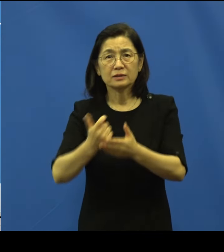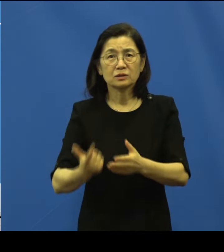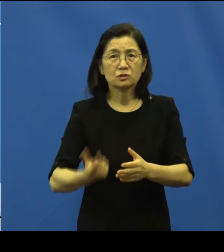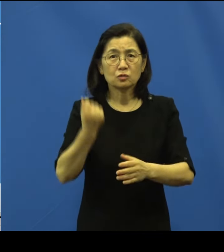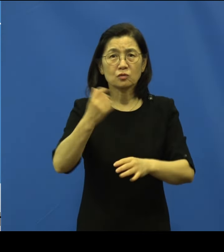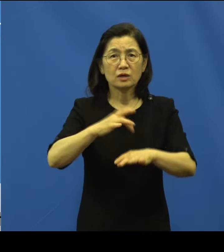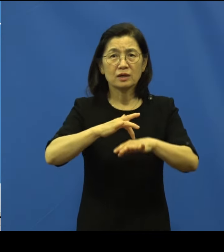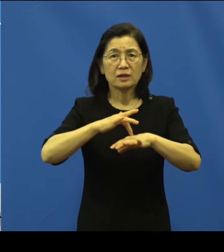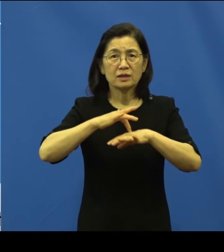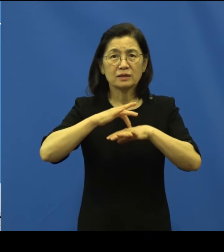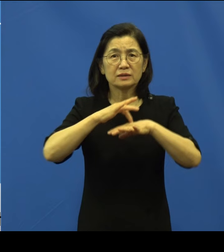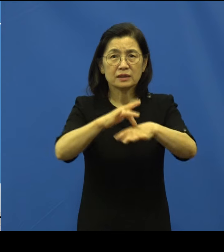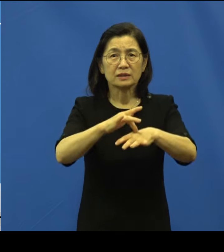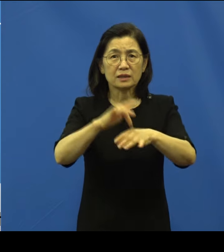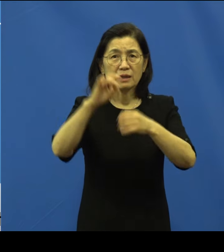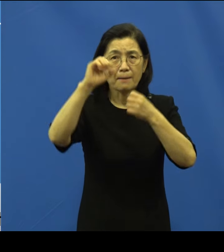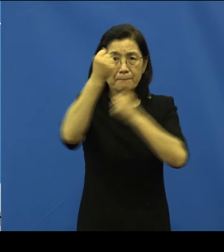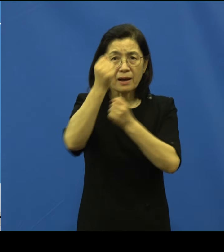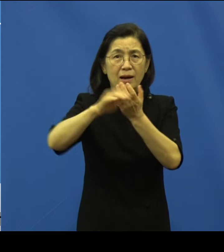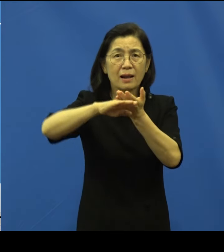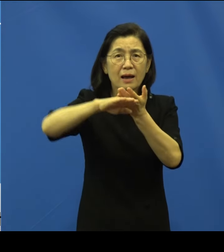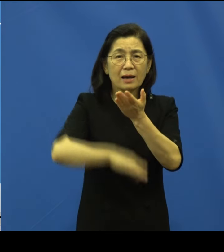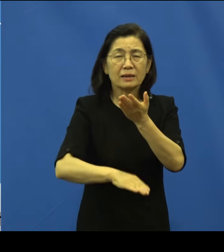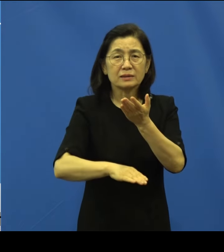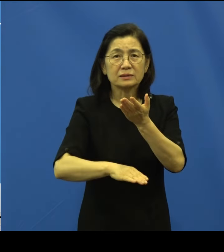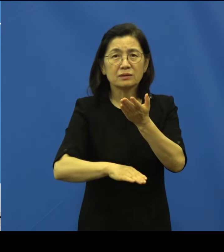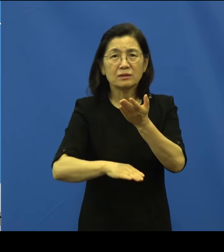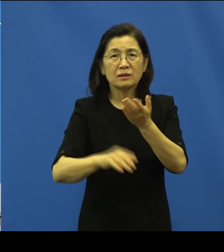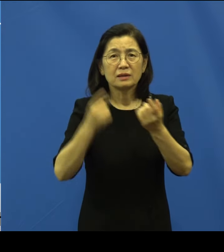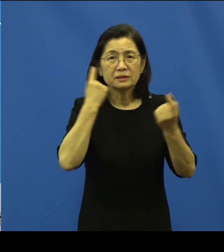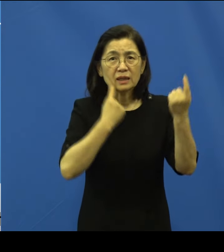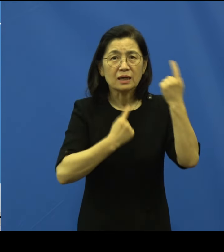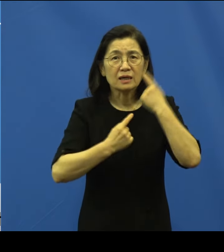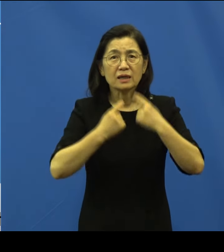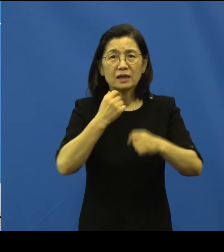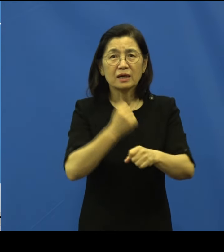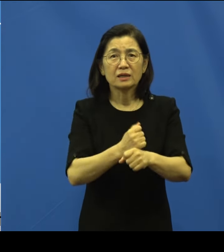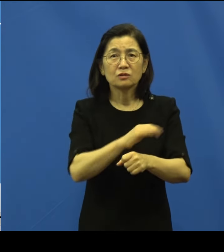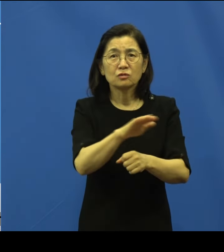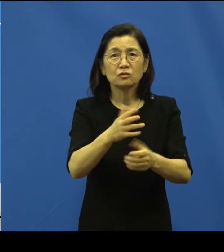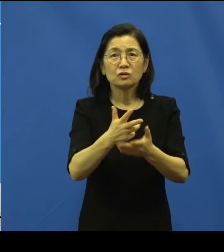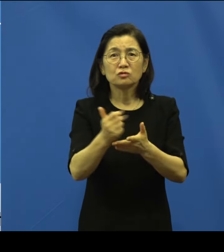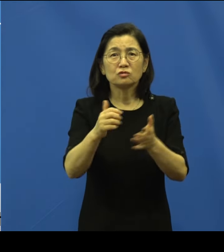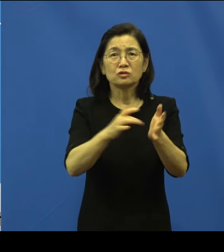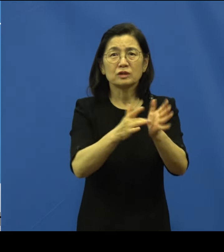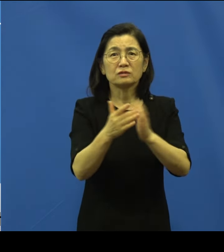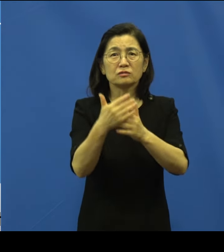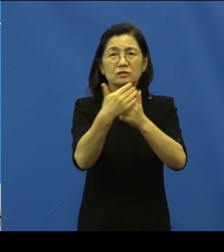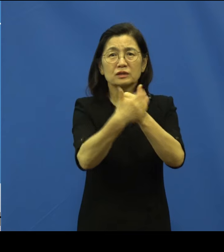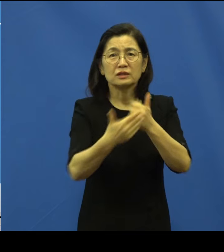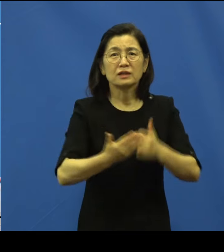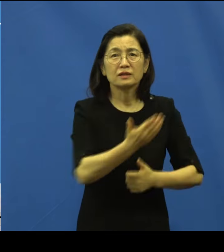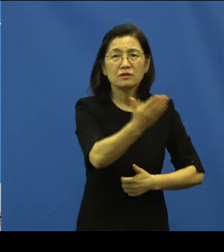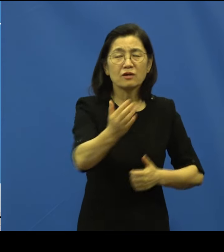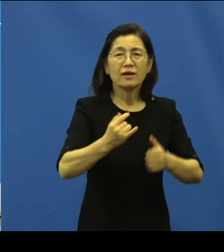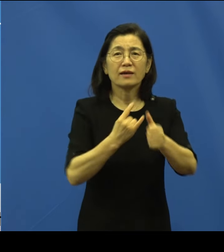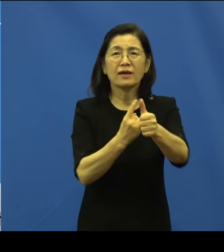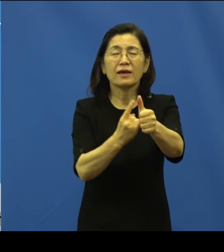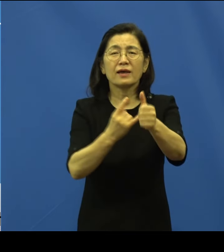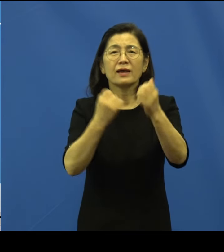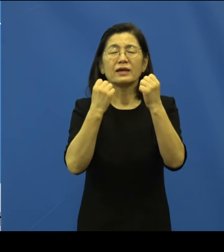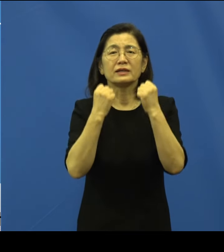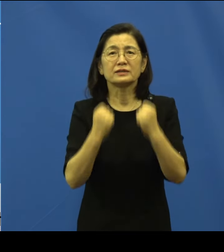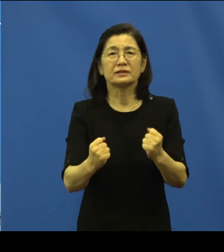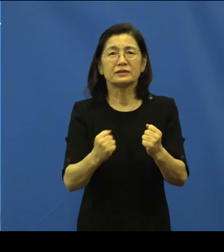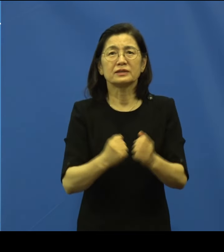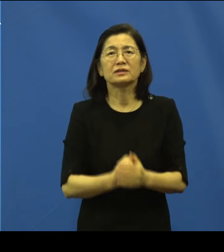발 아래에서 상하게 하시리라. 우리 주 예수의 은혜가 너희에게 있을지어다. 마귀는 능력이 있지만